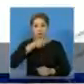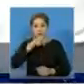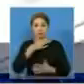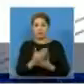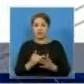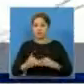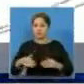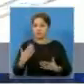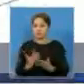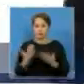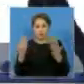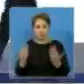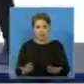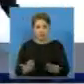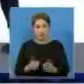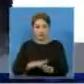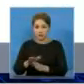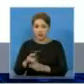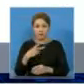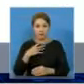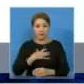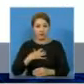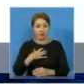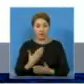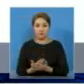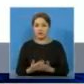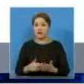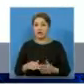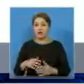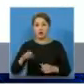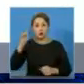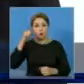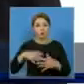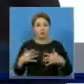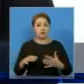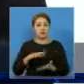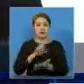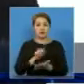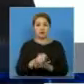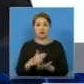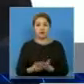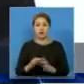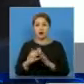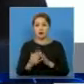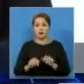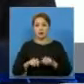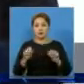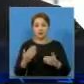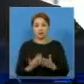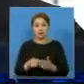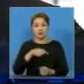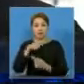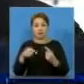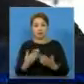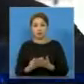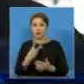жердің кешегісі мен бүгінгісі толық мәлім. Бастапқыда қой шаруашылығын дамыту мақсатында ашылған ауылда бүгінде кәсіптің